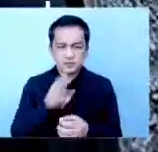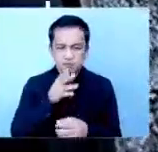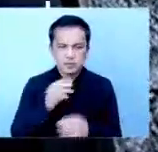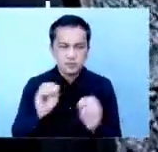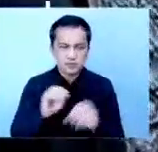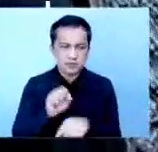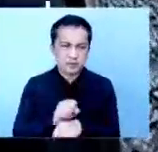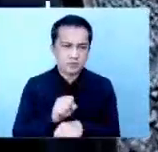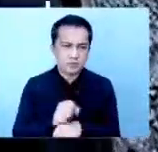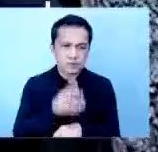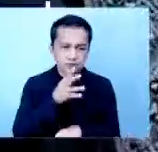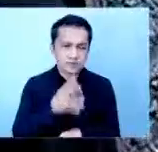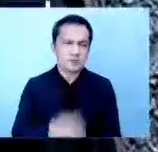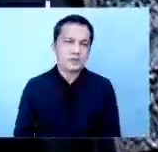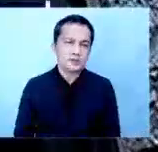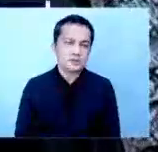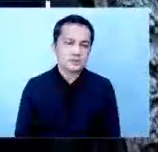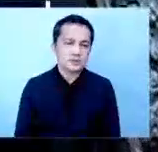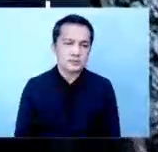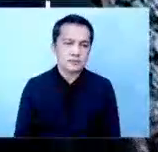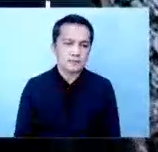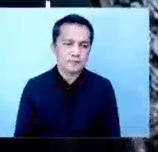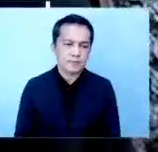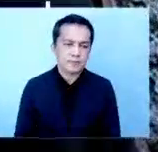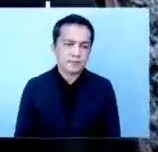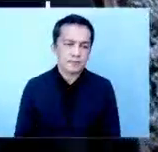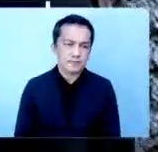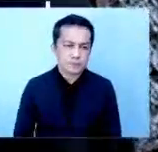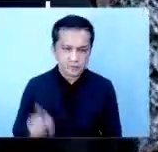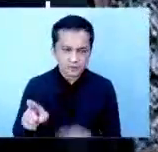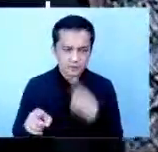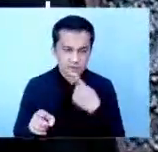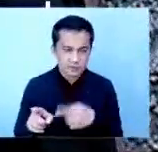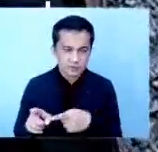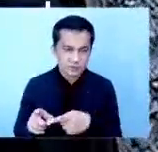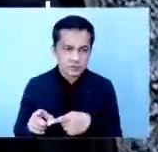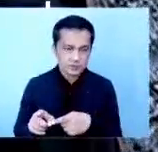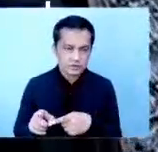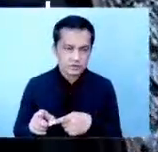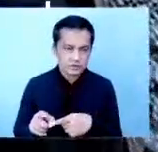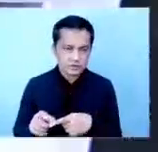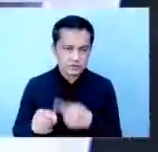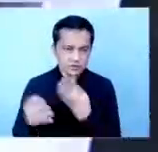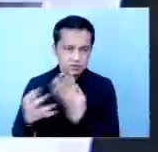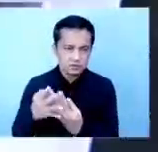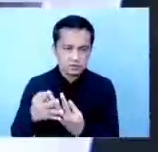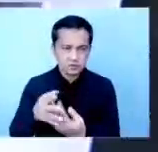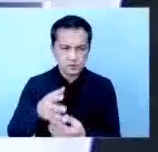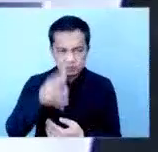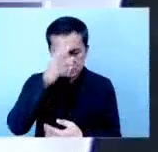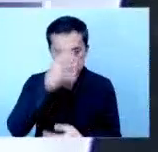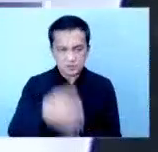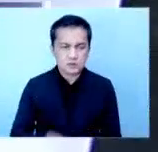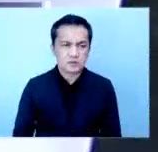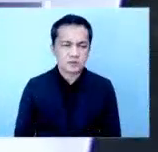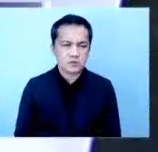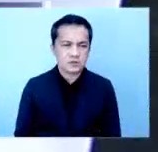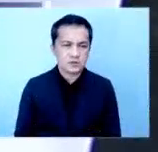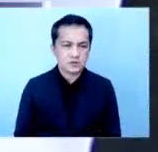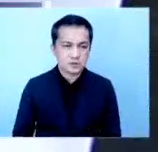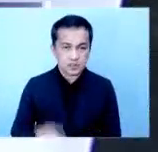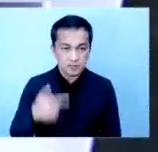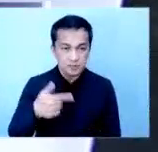Walang trabaho yung mama ko. So ikaw yung talagang... Walang kakulong din papa ko. Ang nakuhang